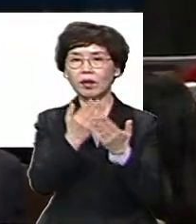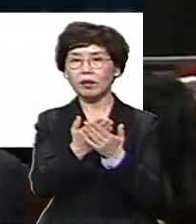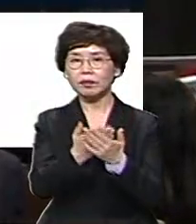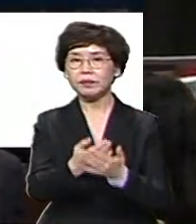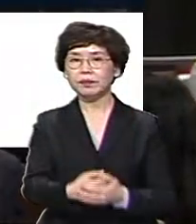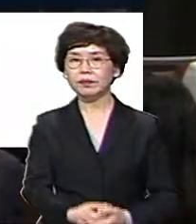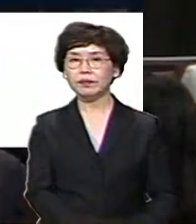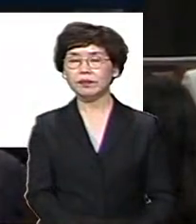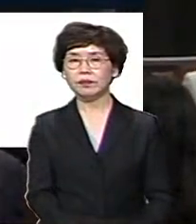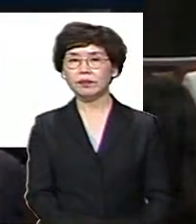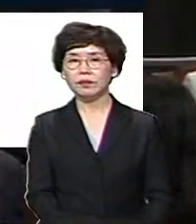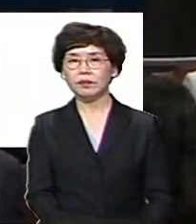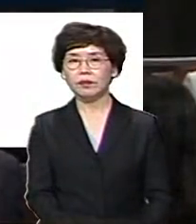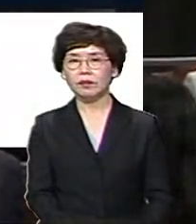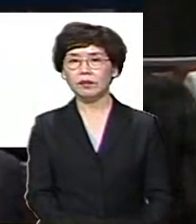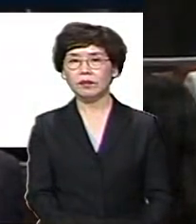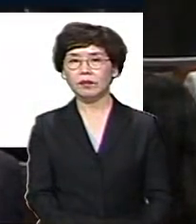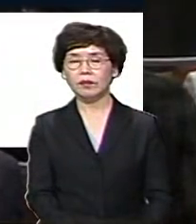예, 이 질문하세요. 말씀하세요.